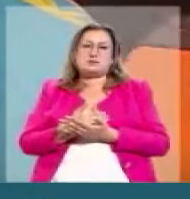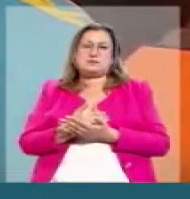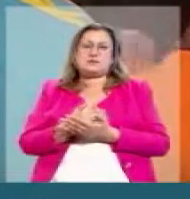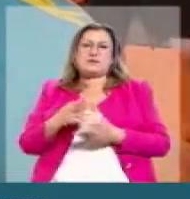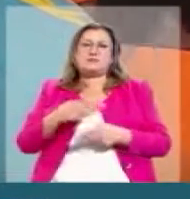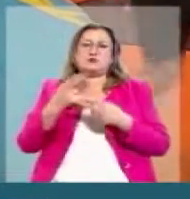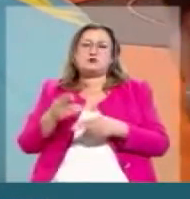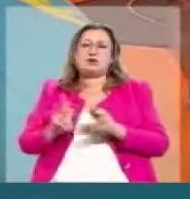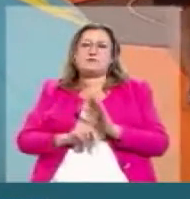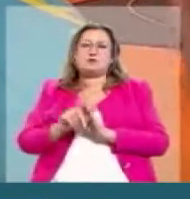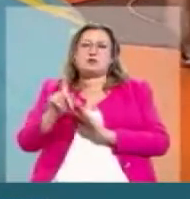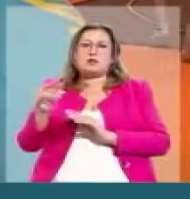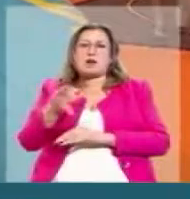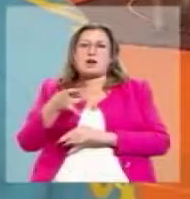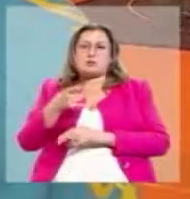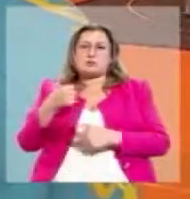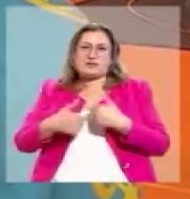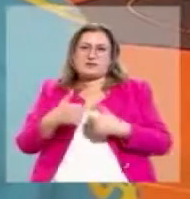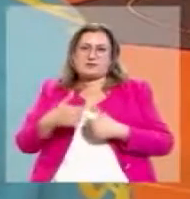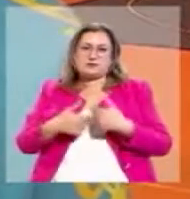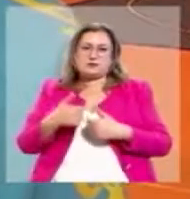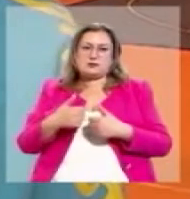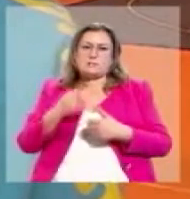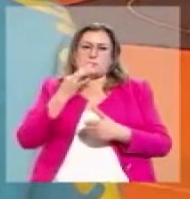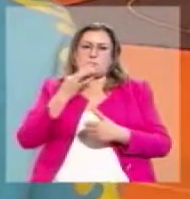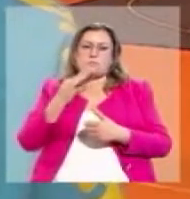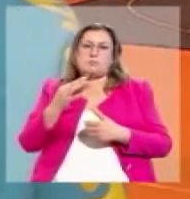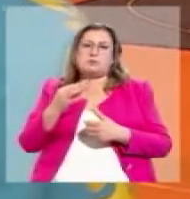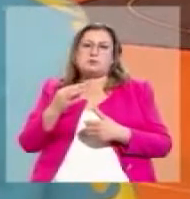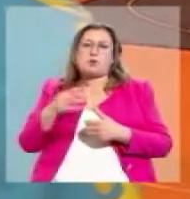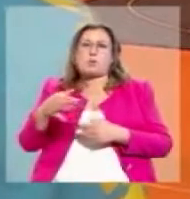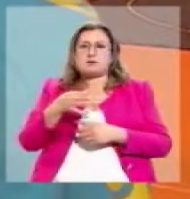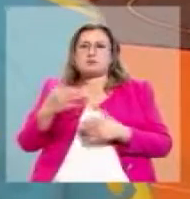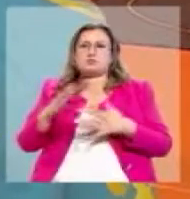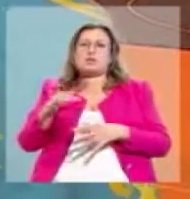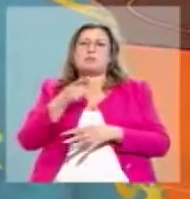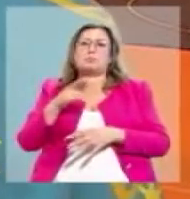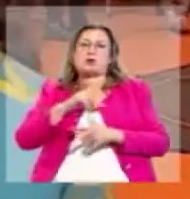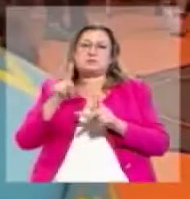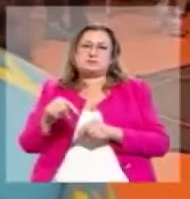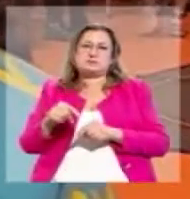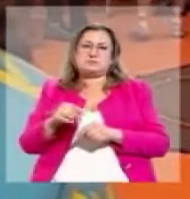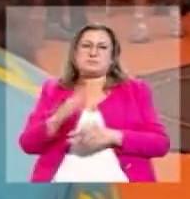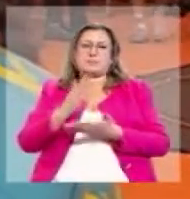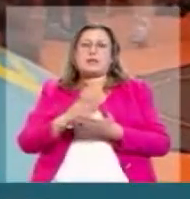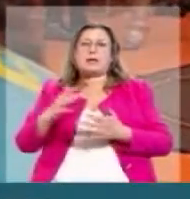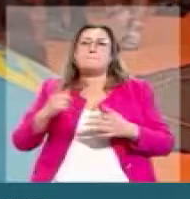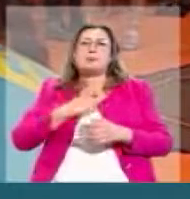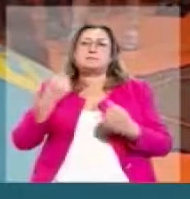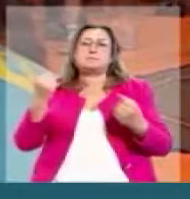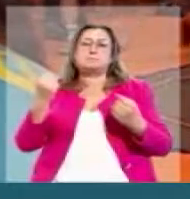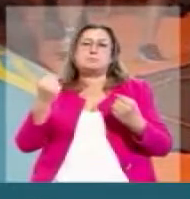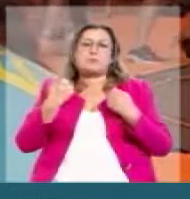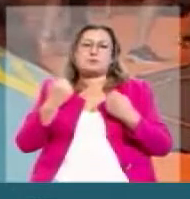Выезжали сначала на районные соревнования, затем на областные и уже в дальнейшем на республиканские соревнования. И являюсь мастером спорта